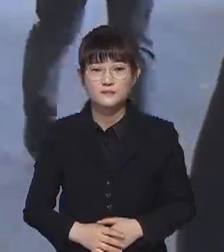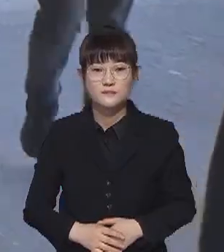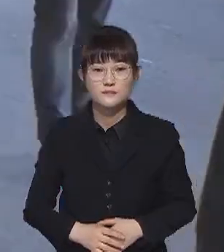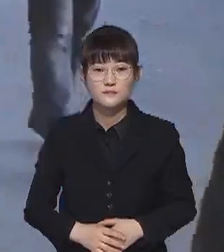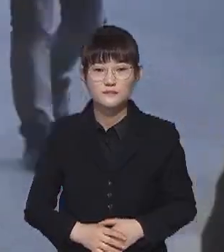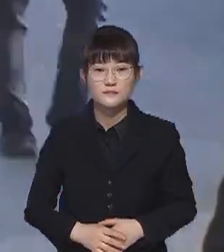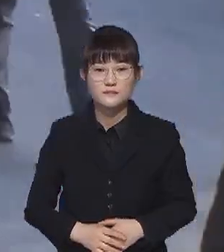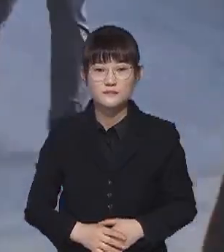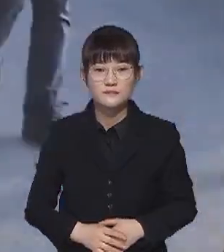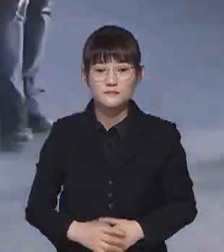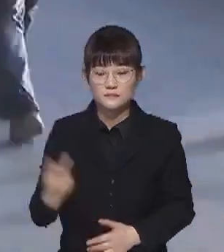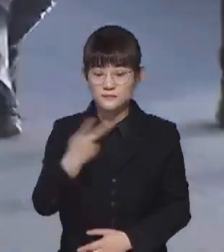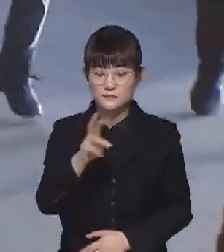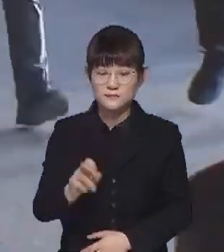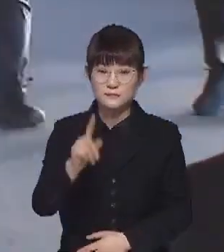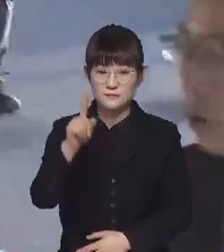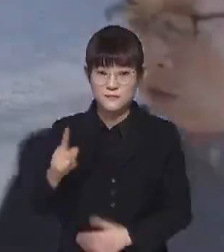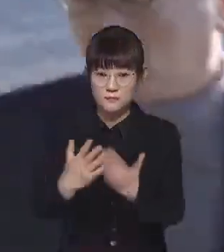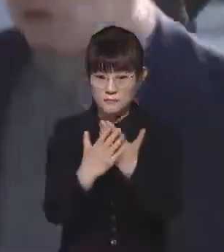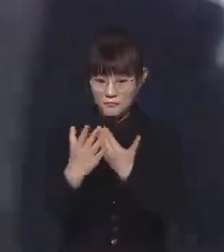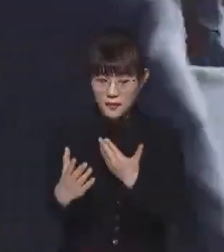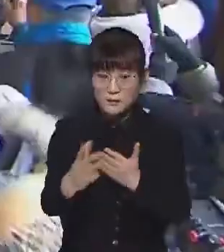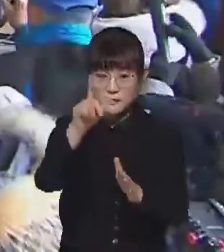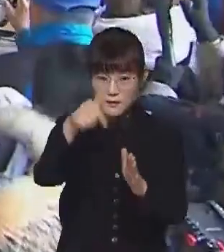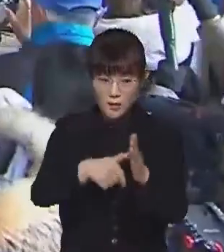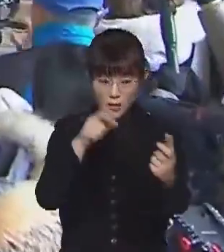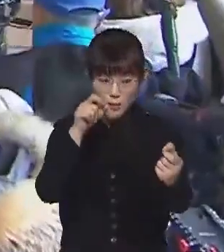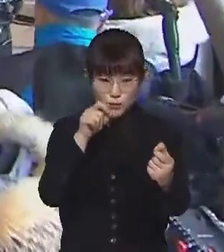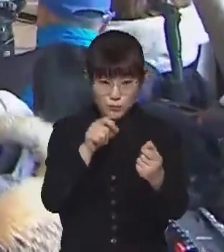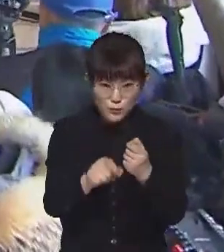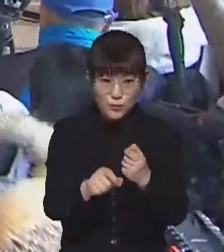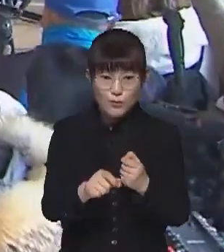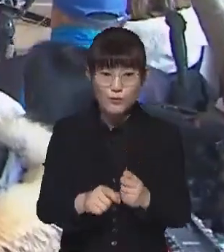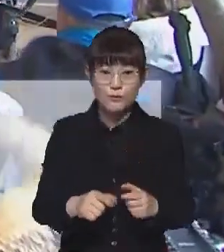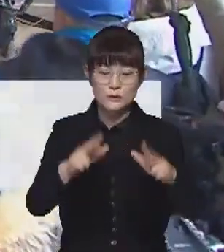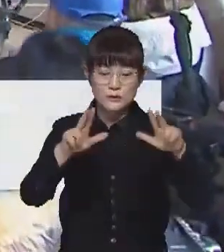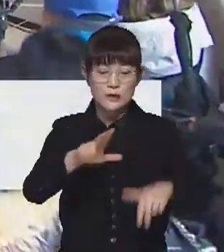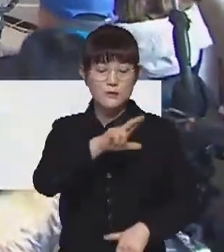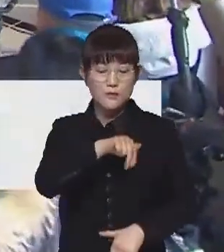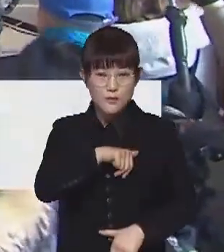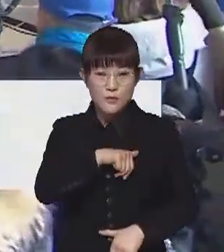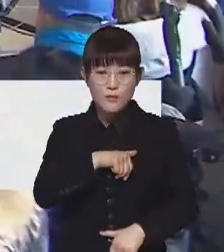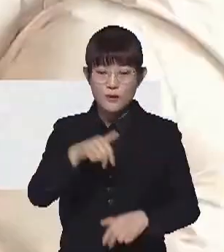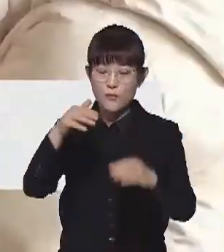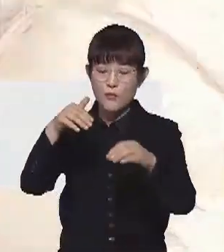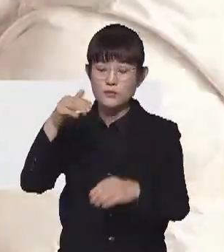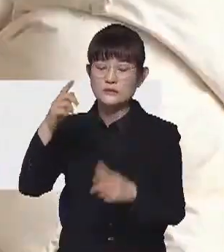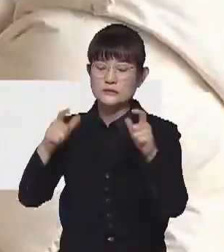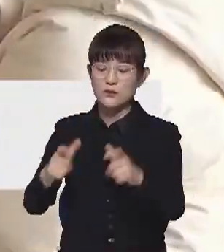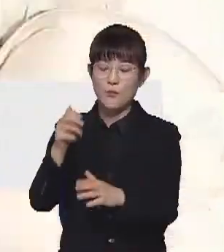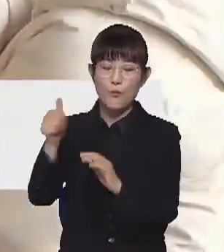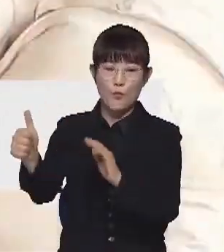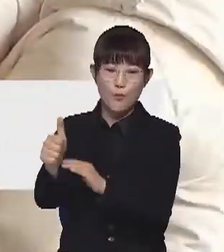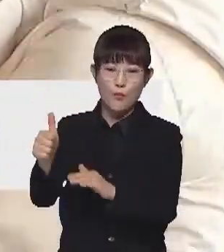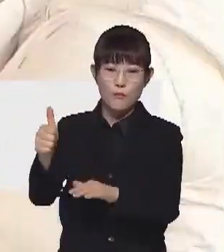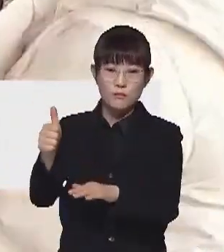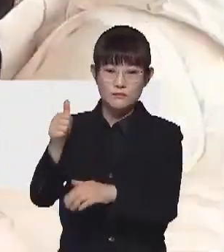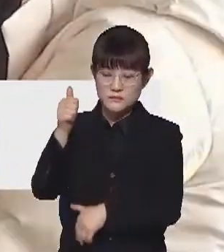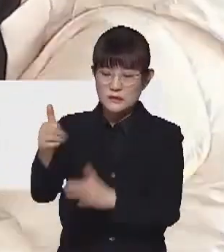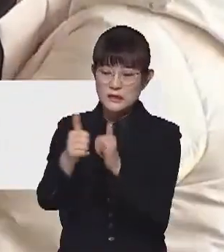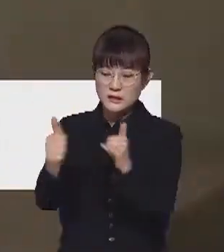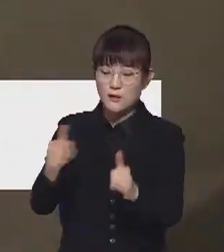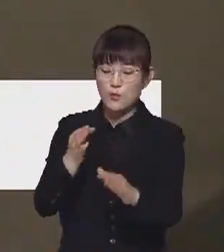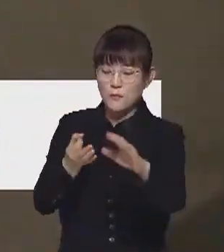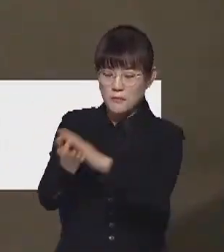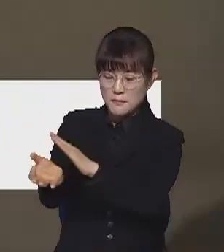기자입니다 2021년 전당대회를 앞두고 당내 의원과 지역 본부장들이 돈봉투를 살포하는데 개입한